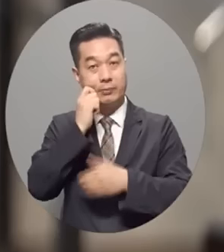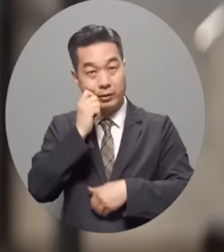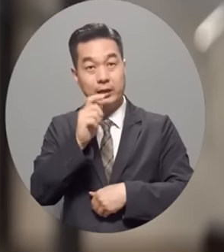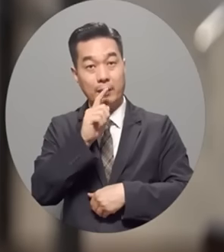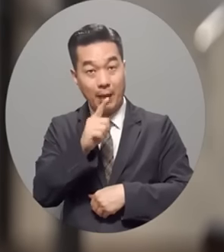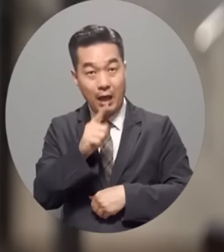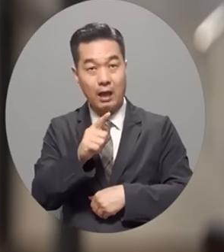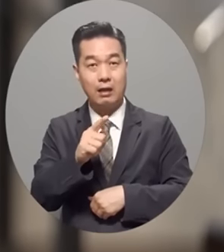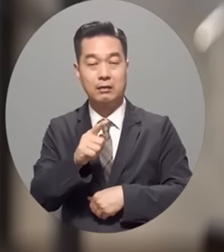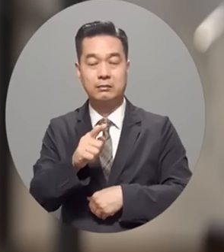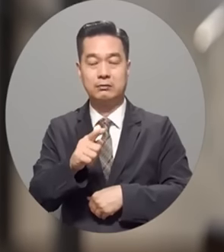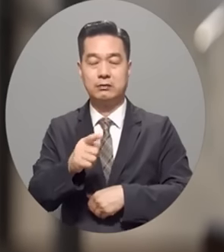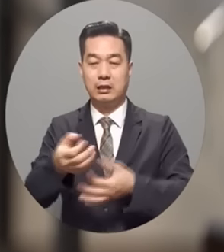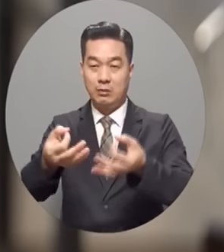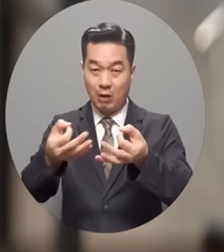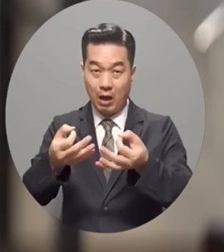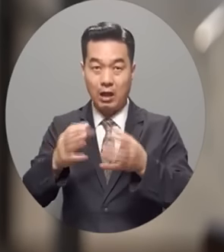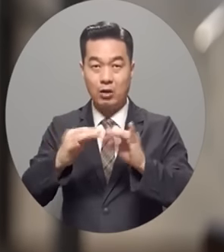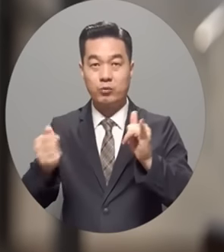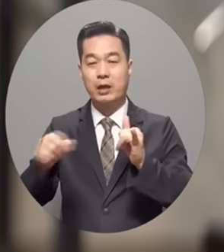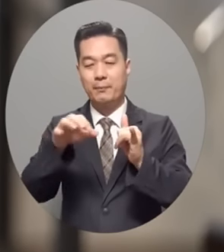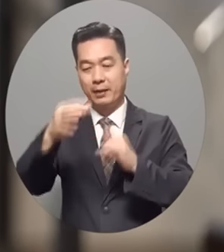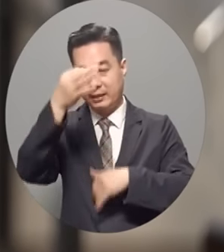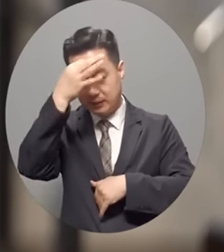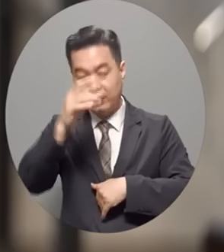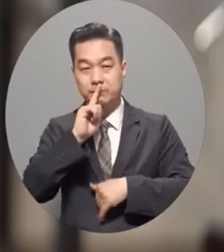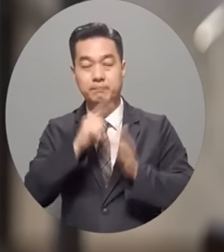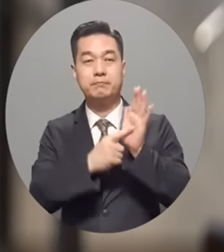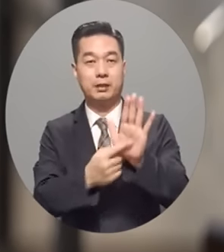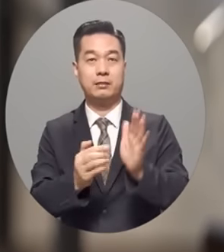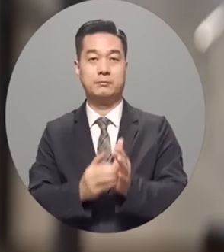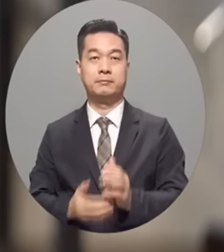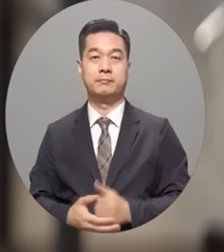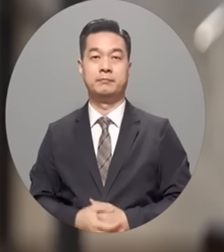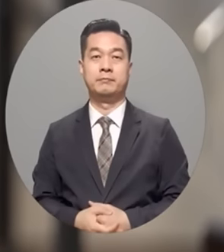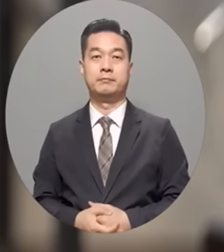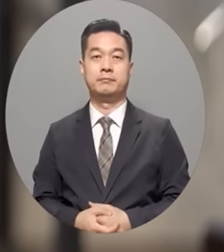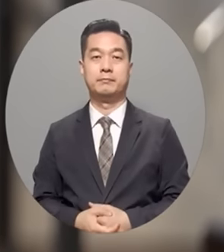언행에 당사자와 시청자, 국민에게 사과한다고 밝혔습니다. MBC 뉴스 박윤수입니다.